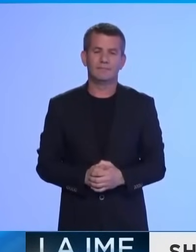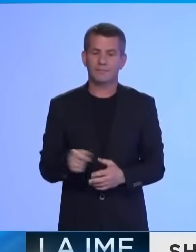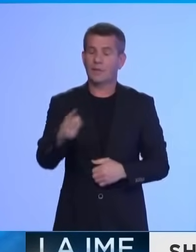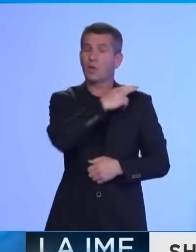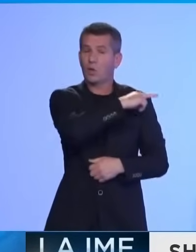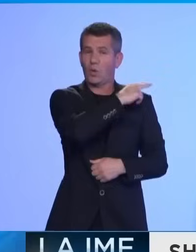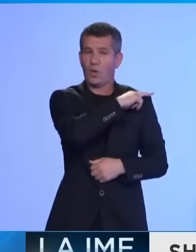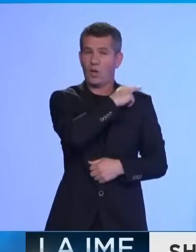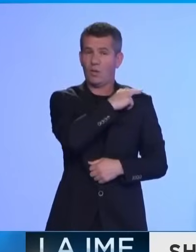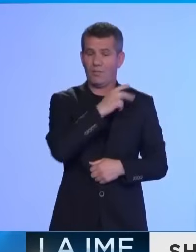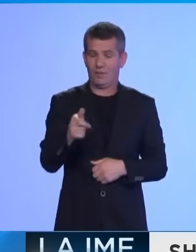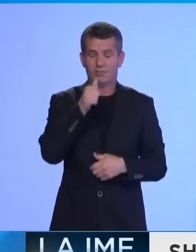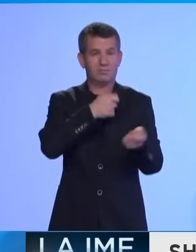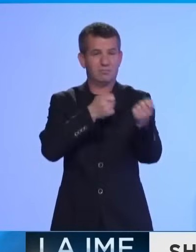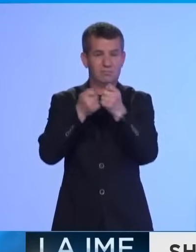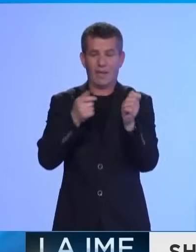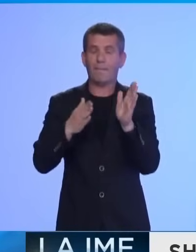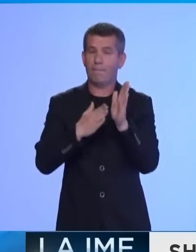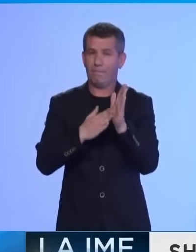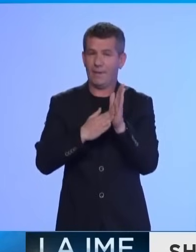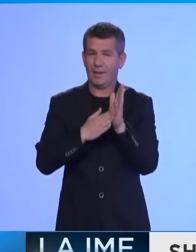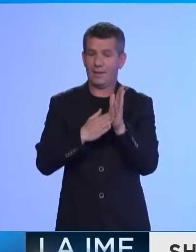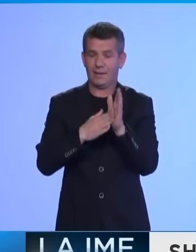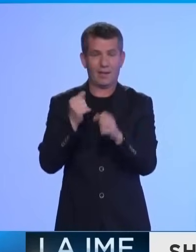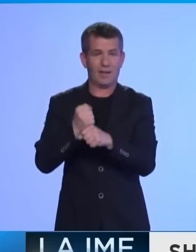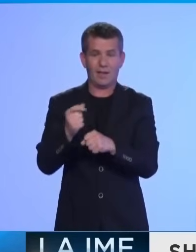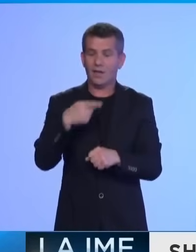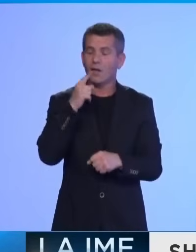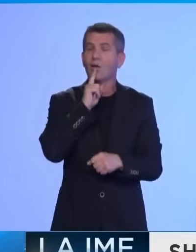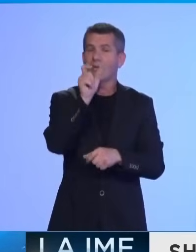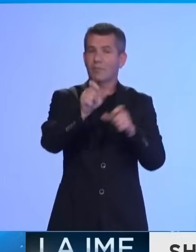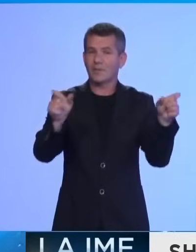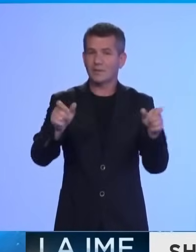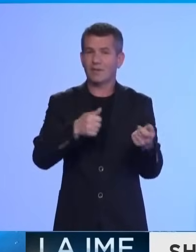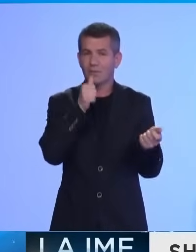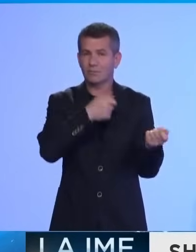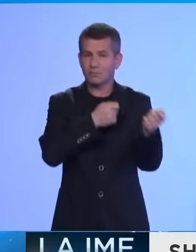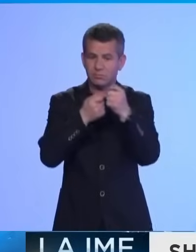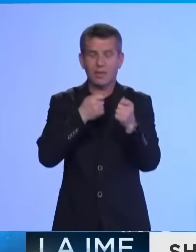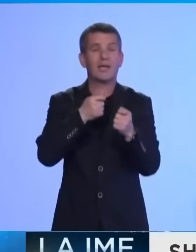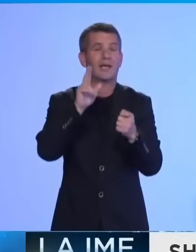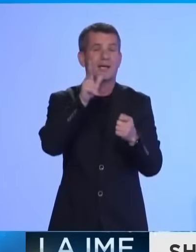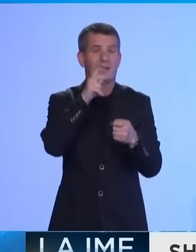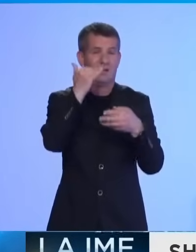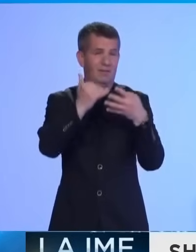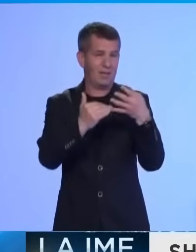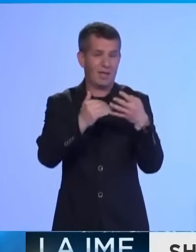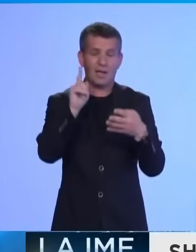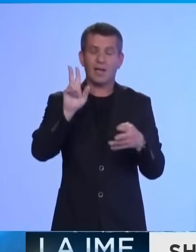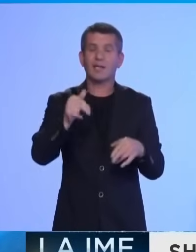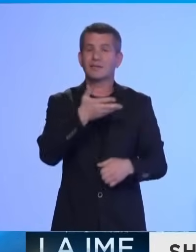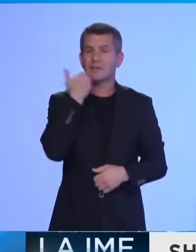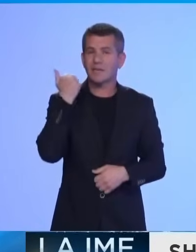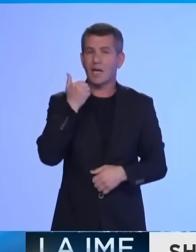Komandanti i brigadës së zjarrfikësve në Prishtinë, Mal Gashi, tha se disa nga kërkesat e zjarrfikësve tashmë janë plotësuar, por ka potencuar mungesën e